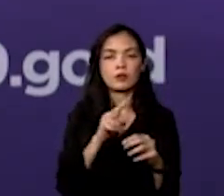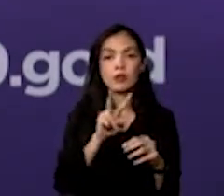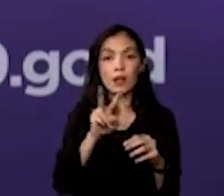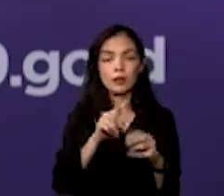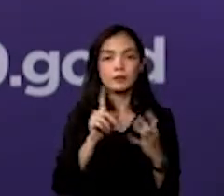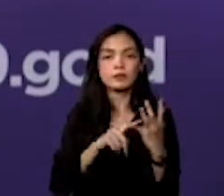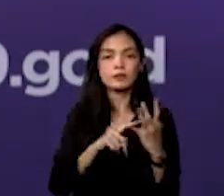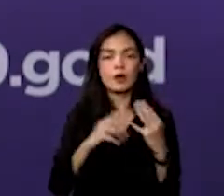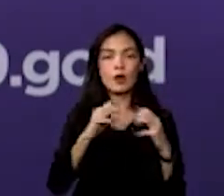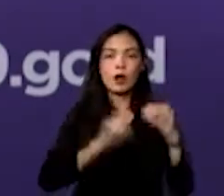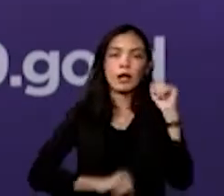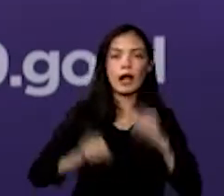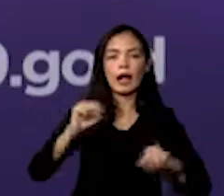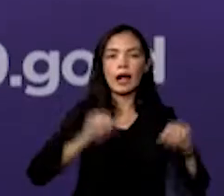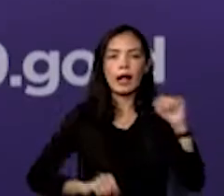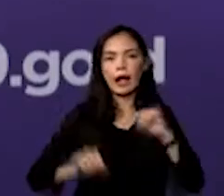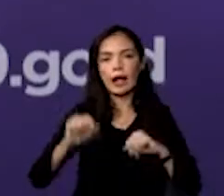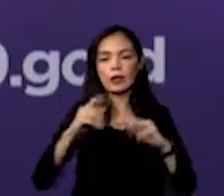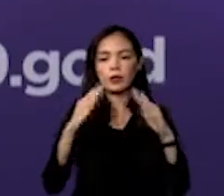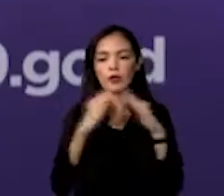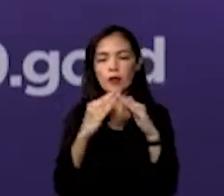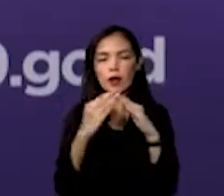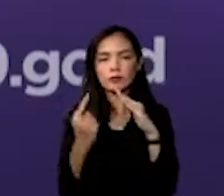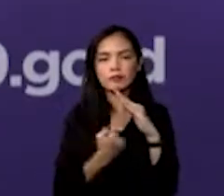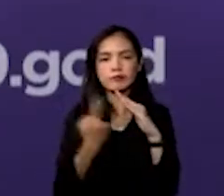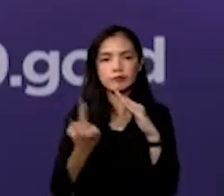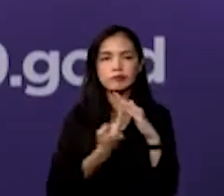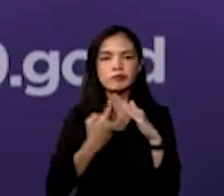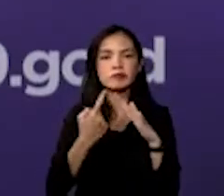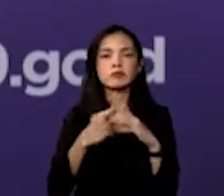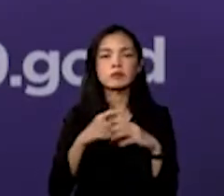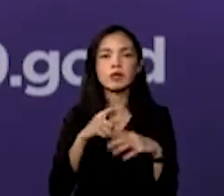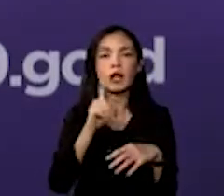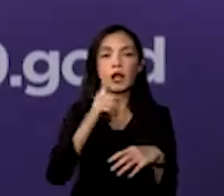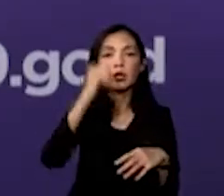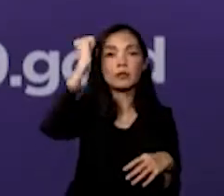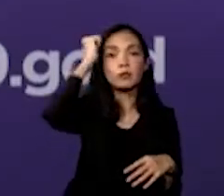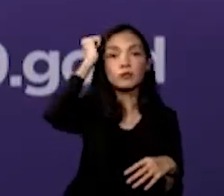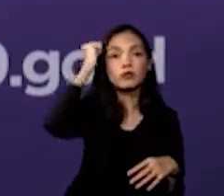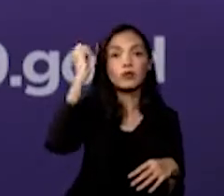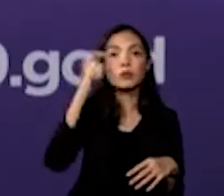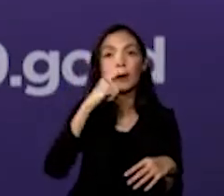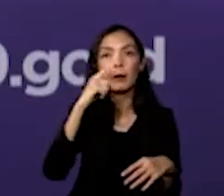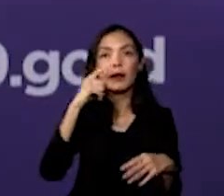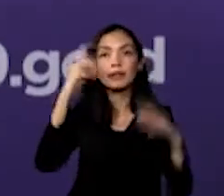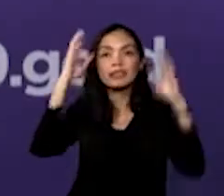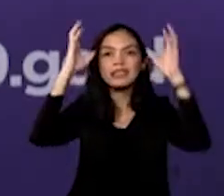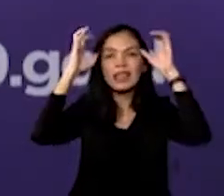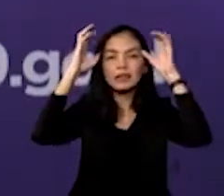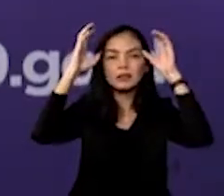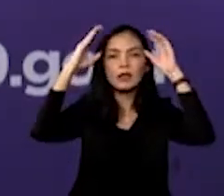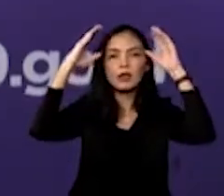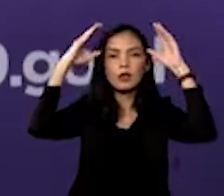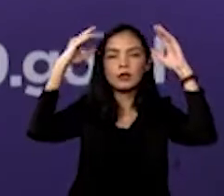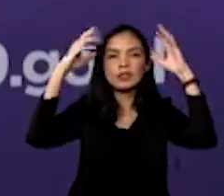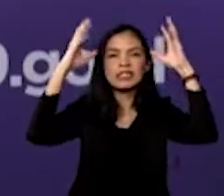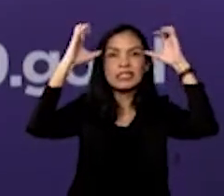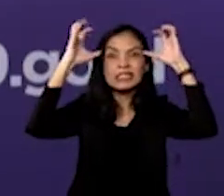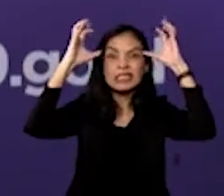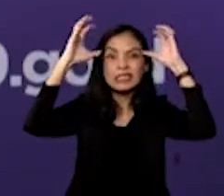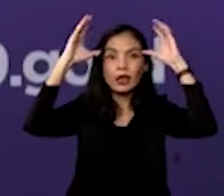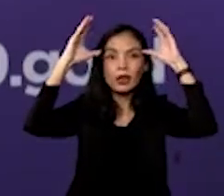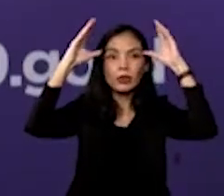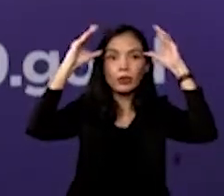e gerakan di rumah dan juga ibu-ibu bapak-bapak stresnya coba diturunin ya anak anaknya